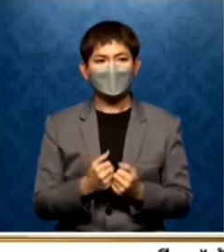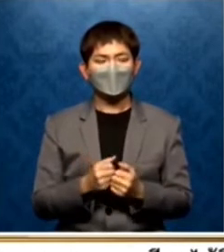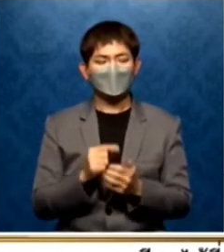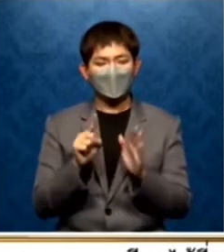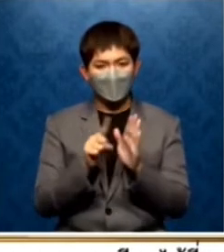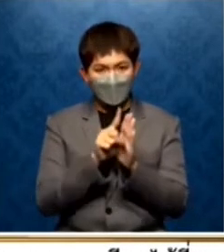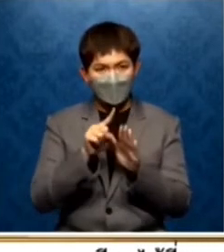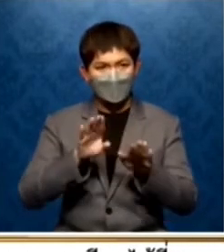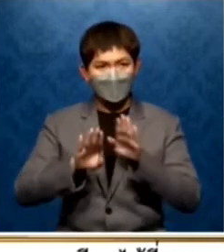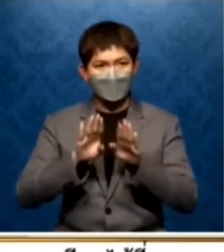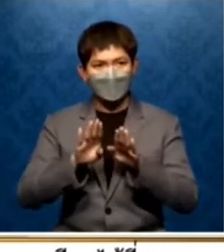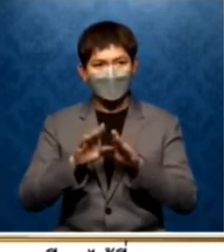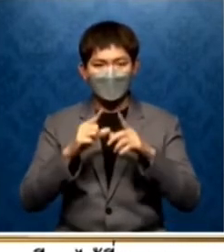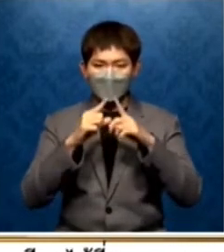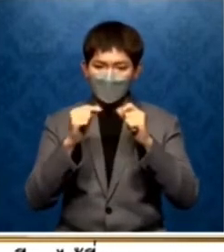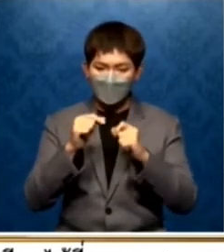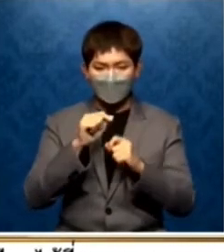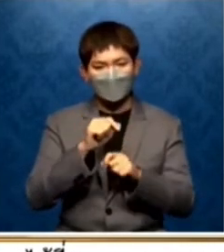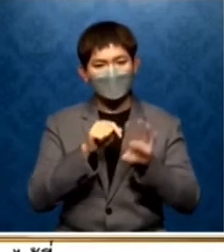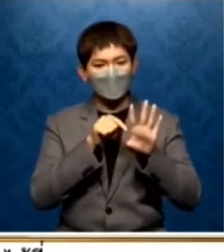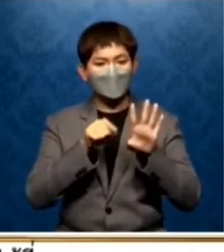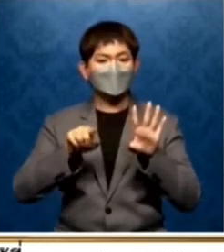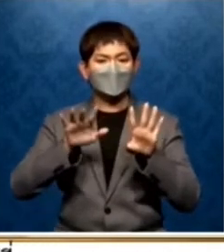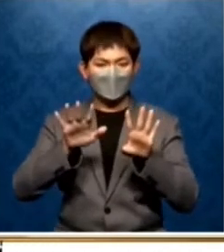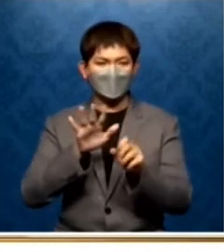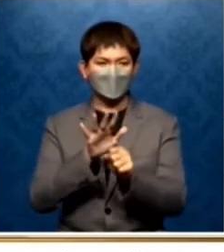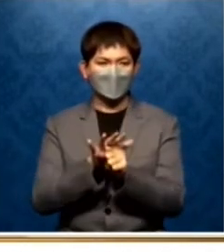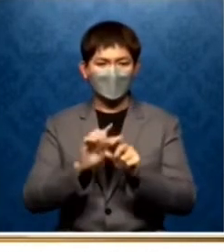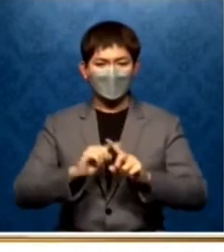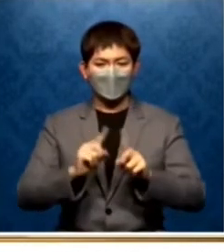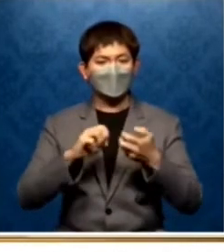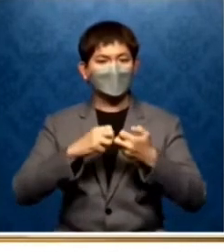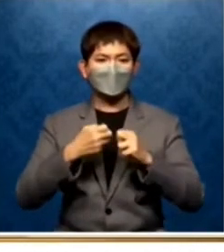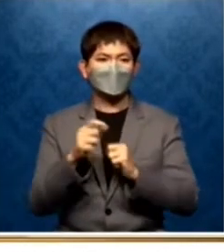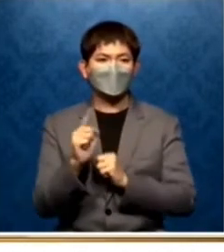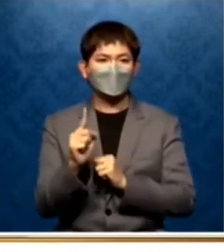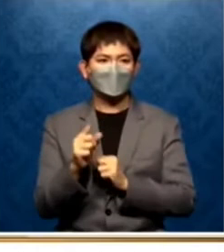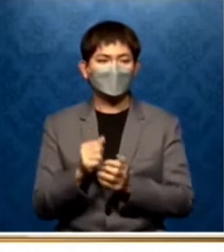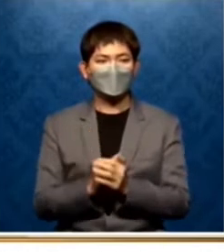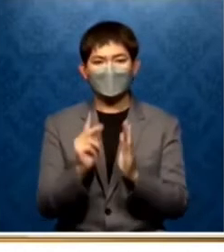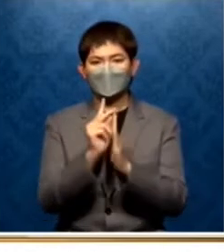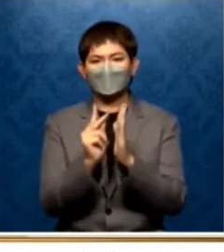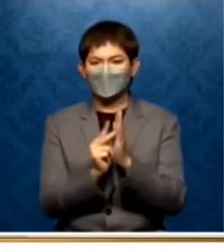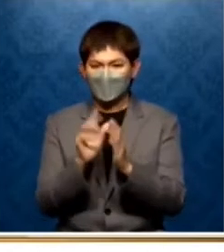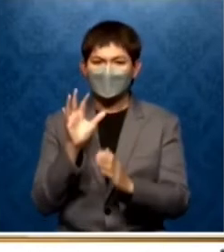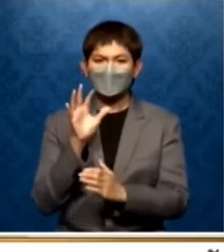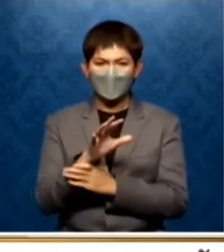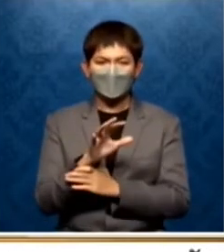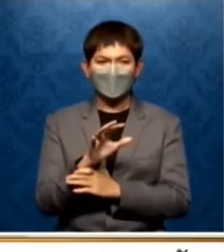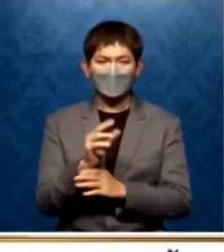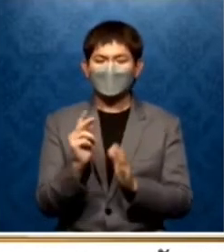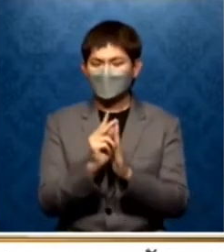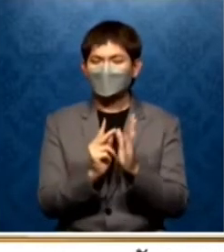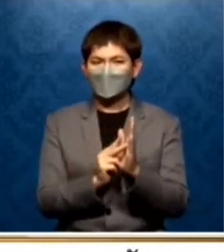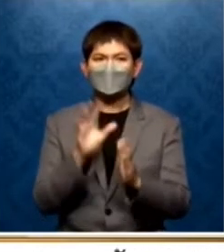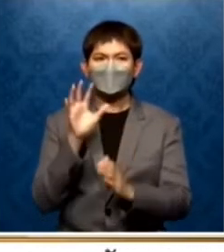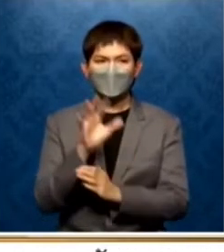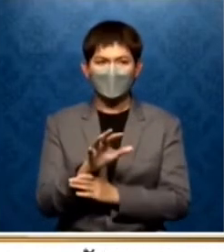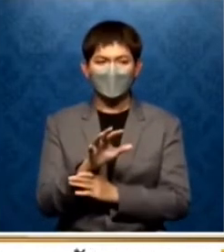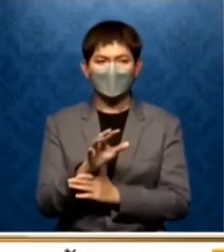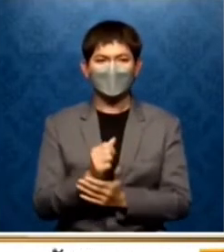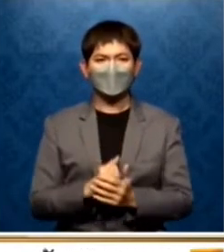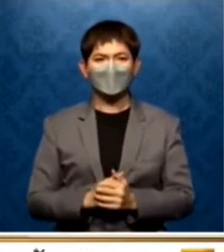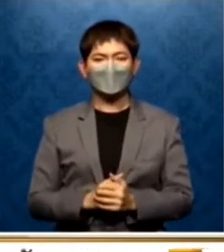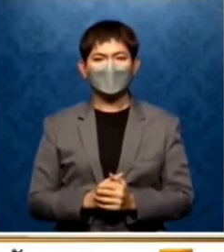าณ 4-5 เรื่องปัญหาอยู่ที่ว่ามันเป็นเรื่องที่กฎหมายบังคับนะครับกฎหมายบัง